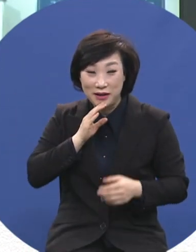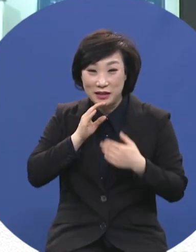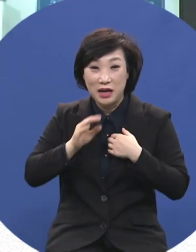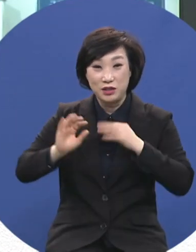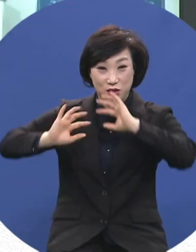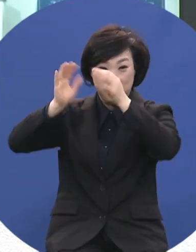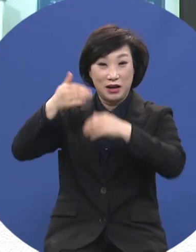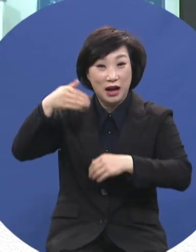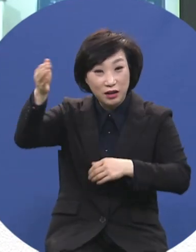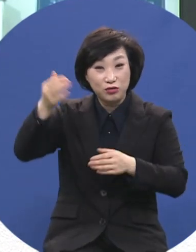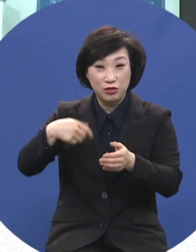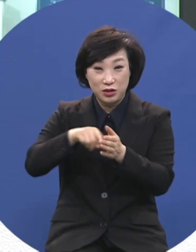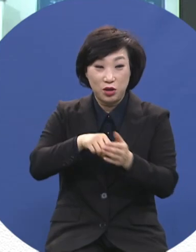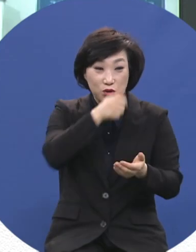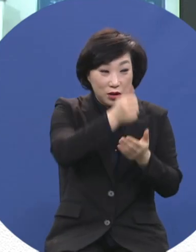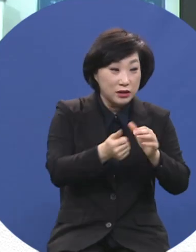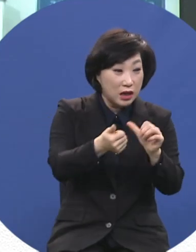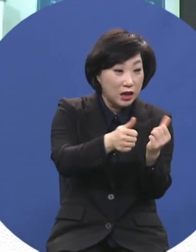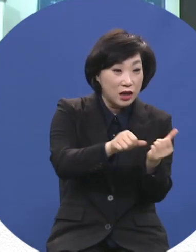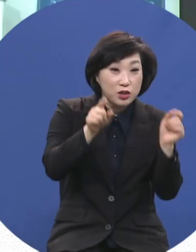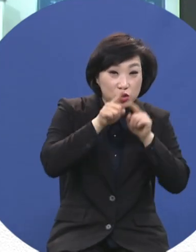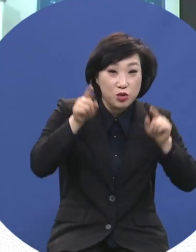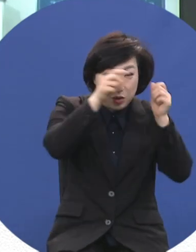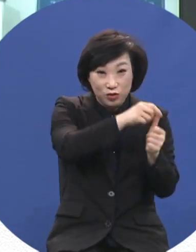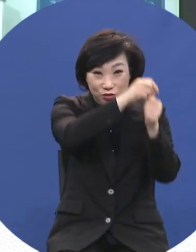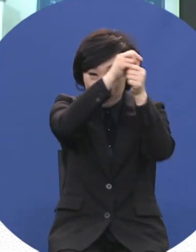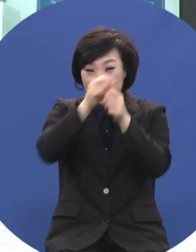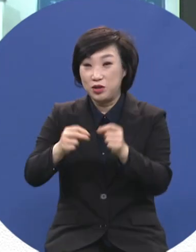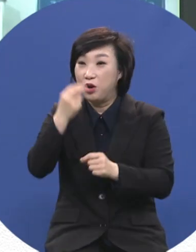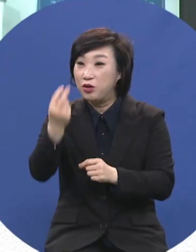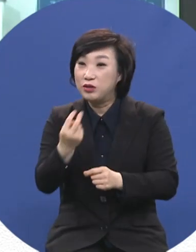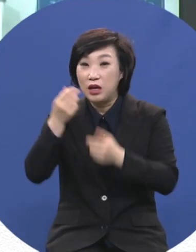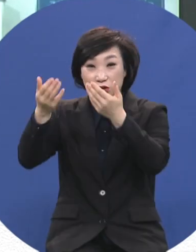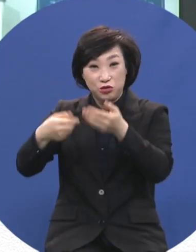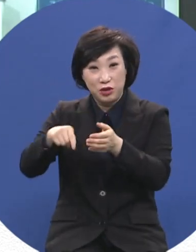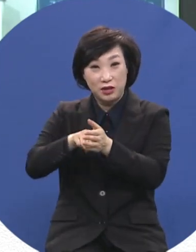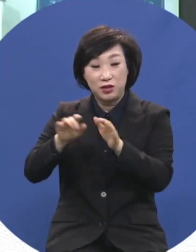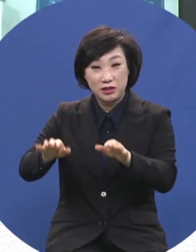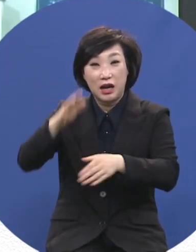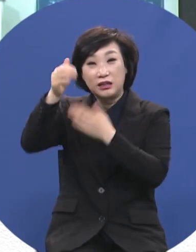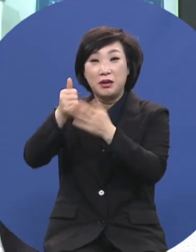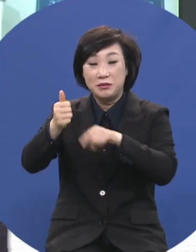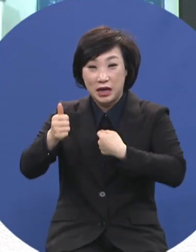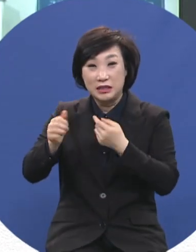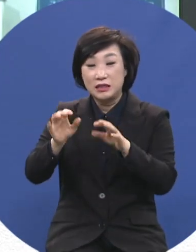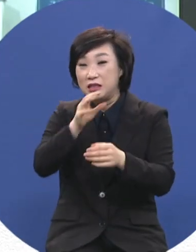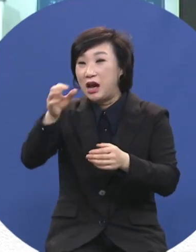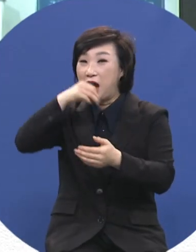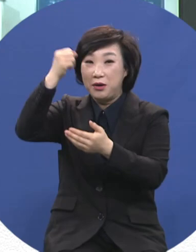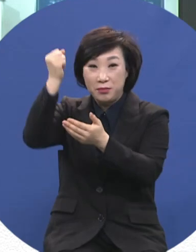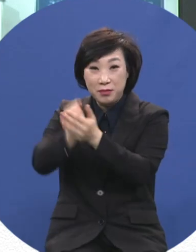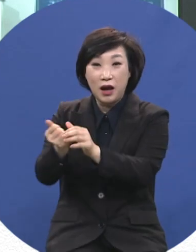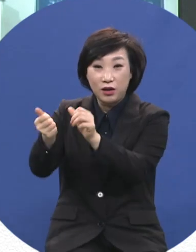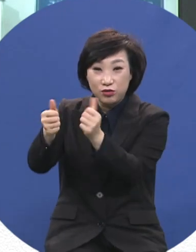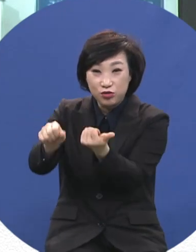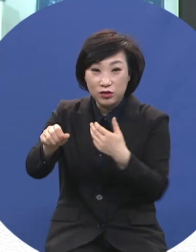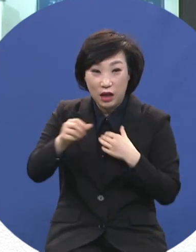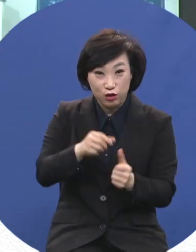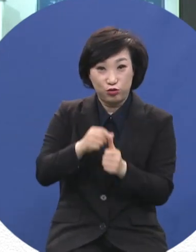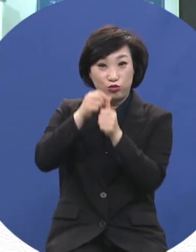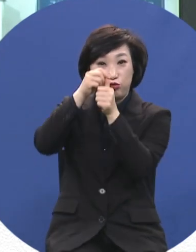죄와 사망과 지옥에서 구원해서 나를 살려서 영생 주시려고 자기 자신을 십자가에 매달아 죽여서 나를